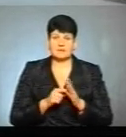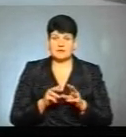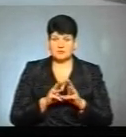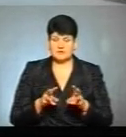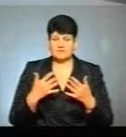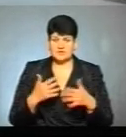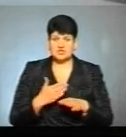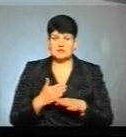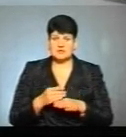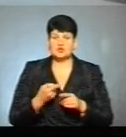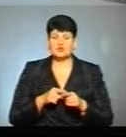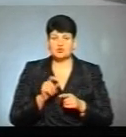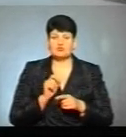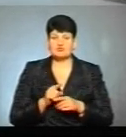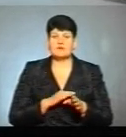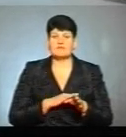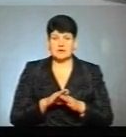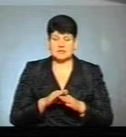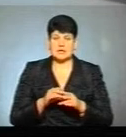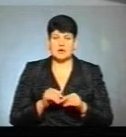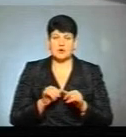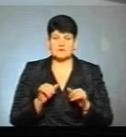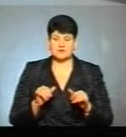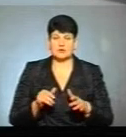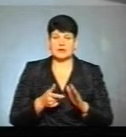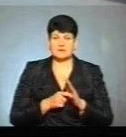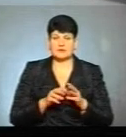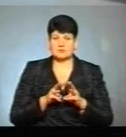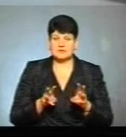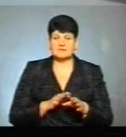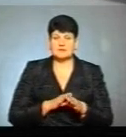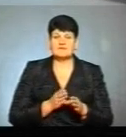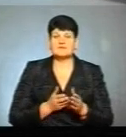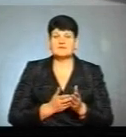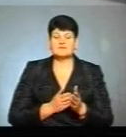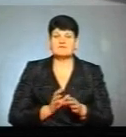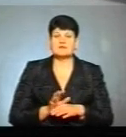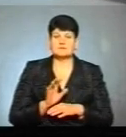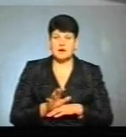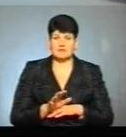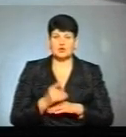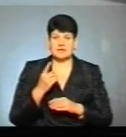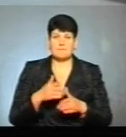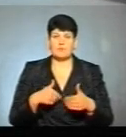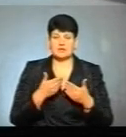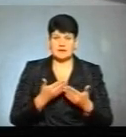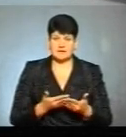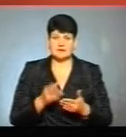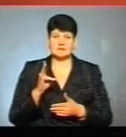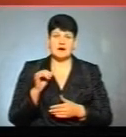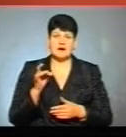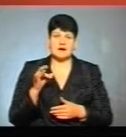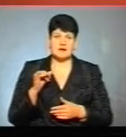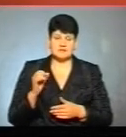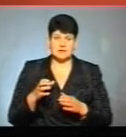вже частину цього доручення виконали, і на розгляд Кабінету міністрів направлено одне подання щодо внесення до перспективного плану, стосується Нараївської громади.